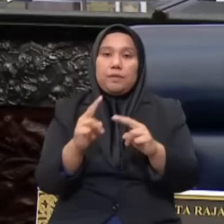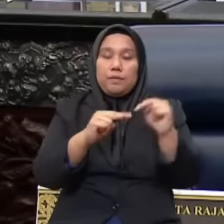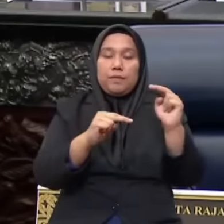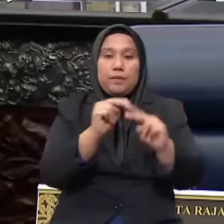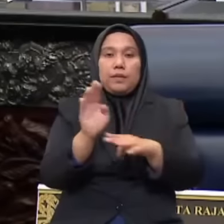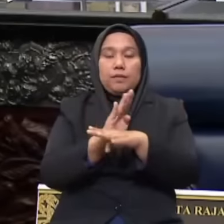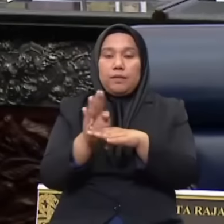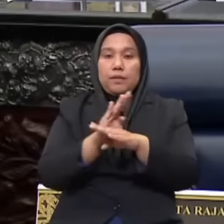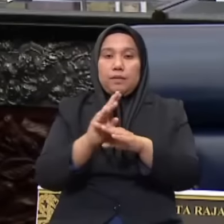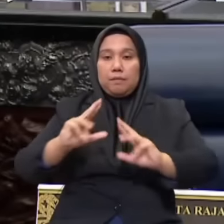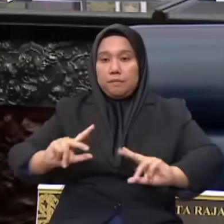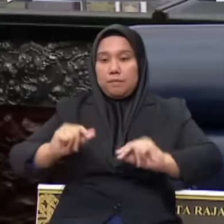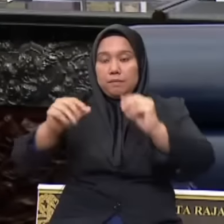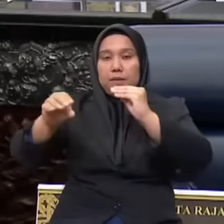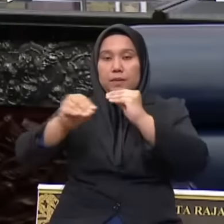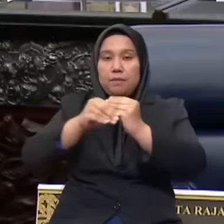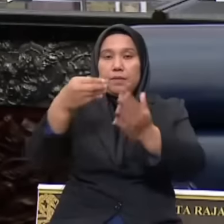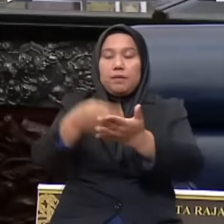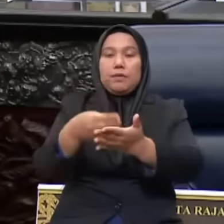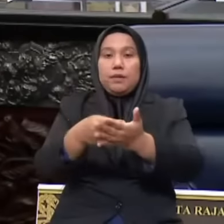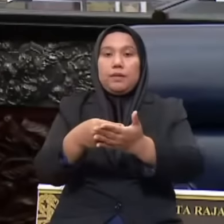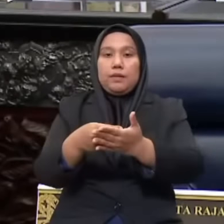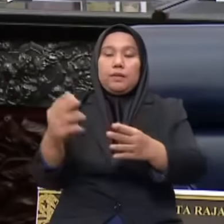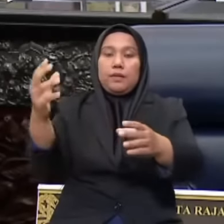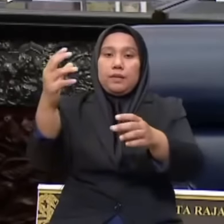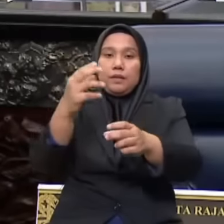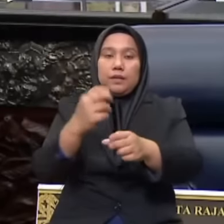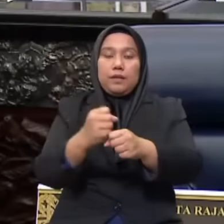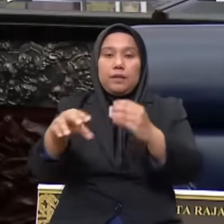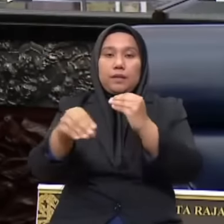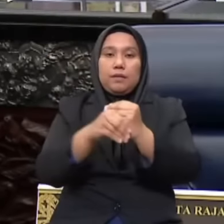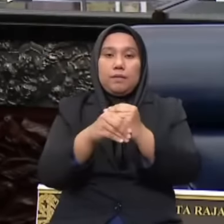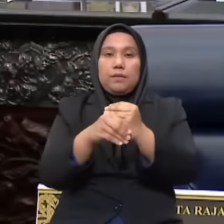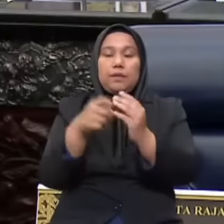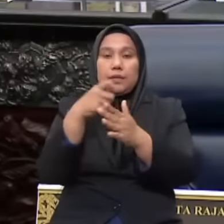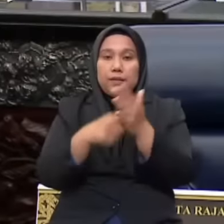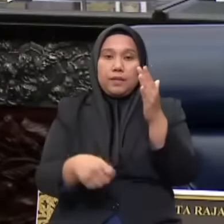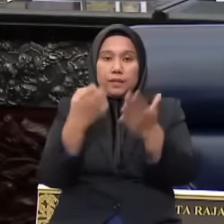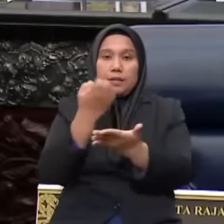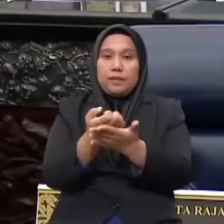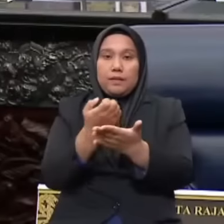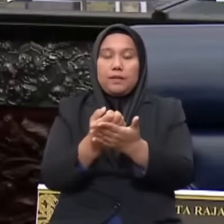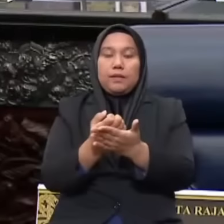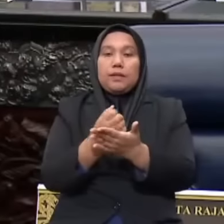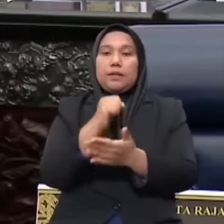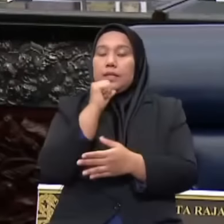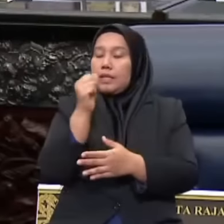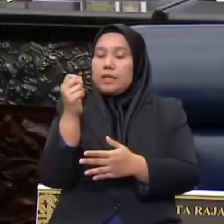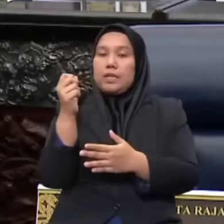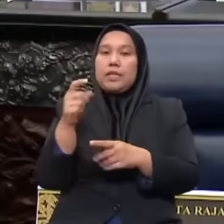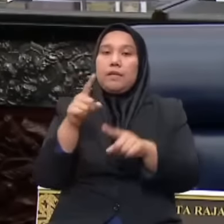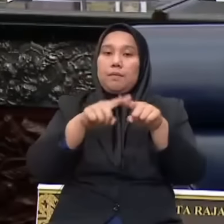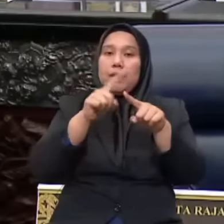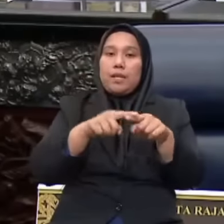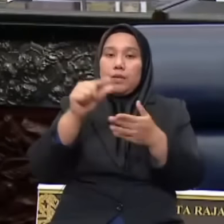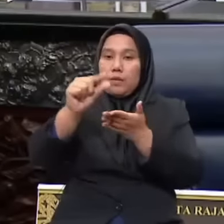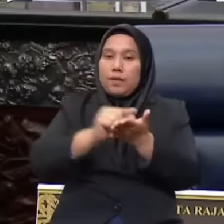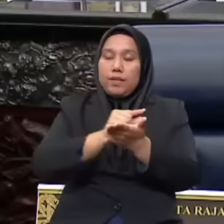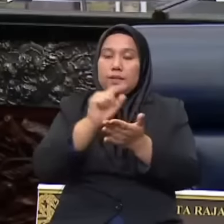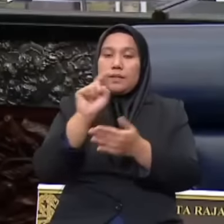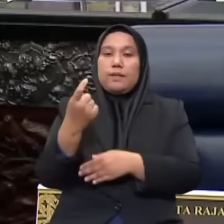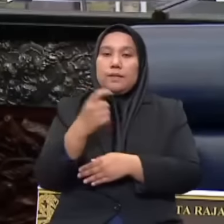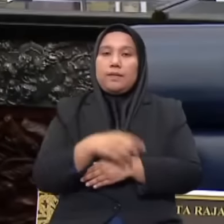meningkatkan pendapatan dan menambah nilai kepada ekonomi serta tidak bergantung harap kepada gaji semata-mata.